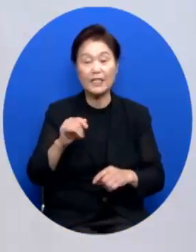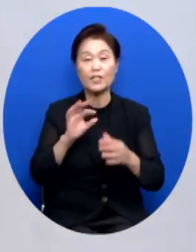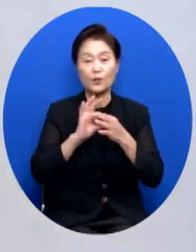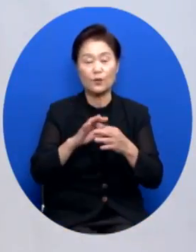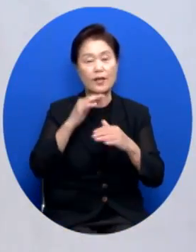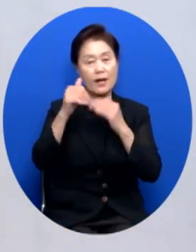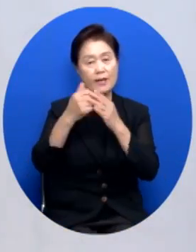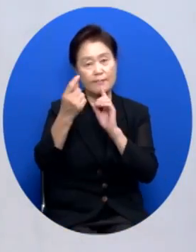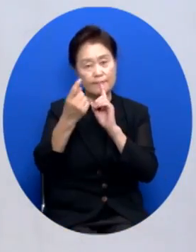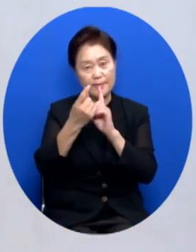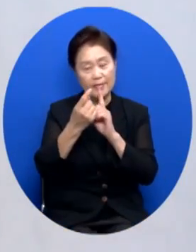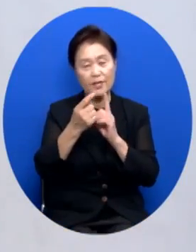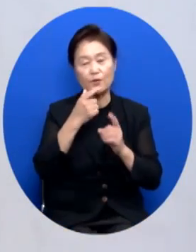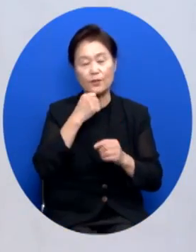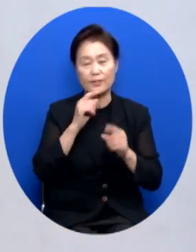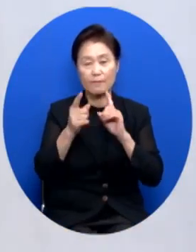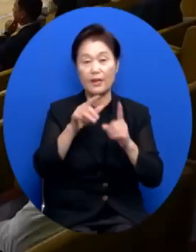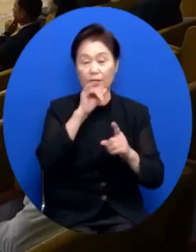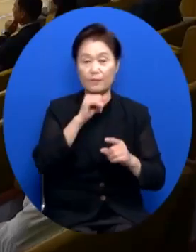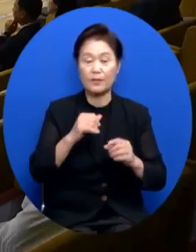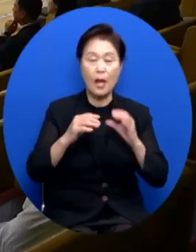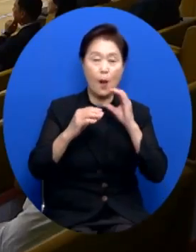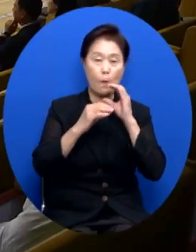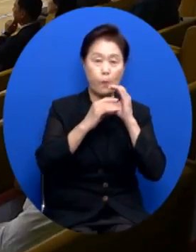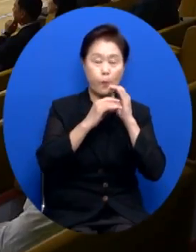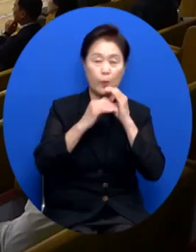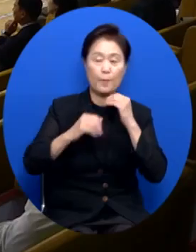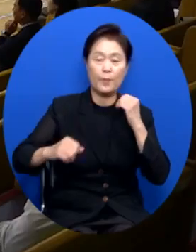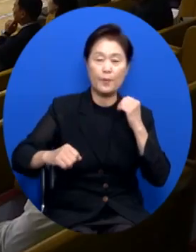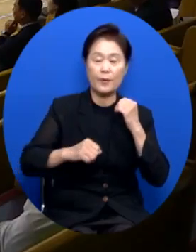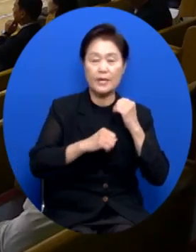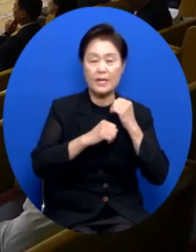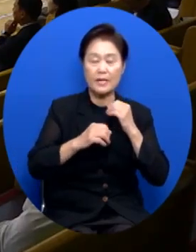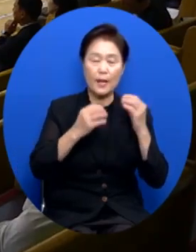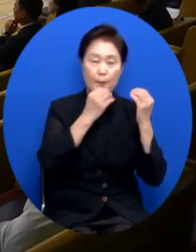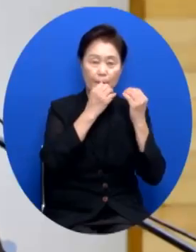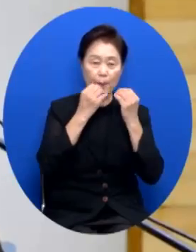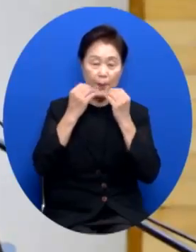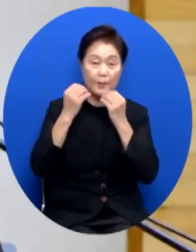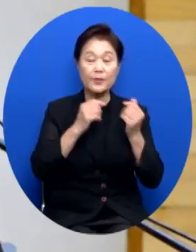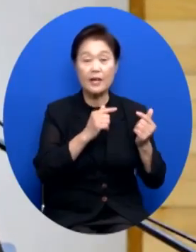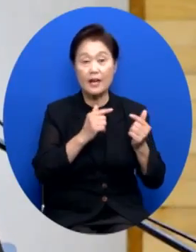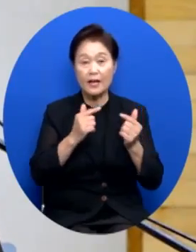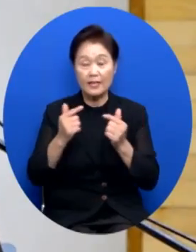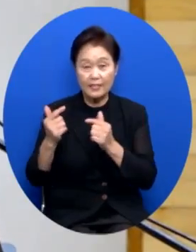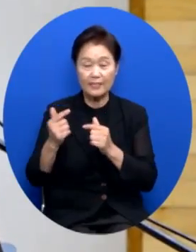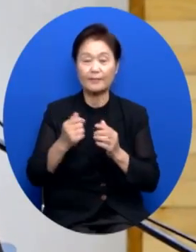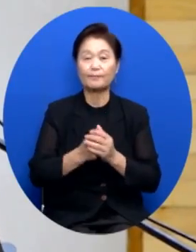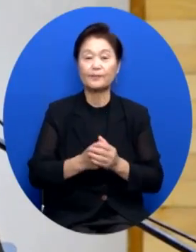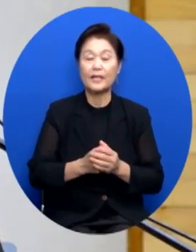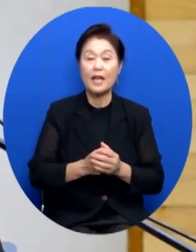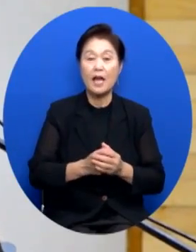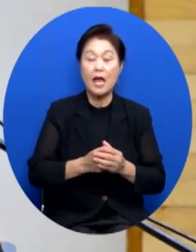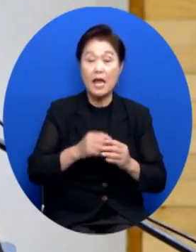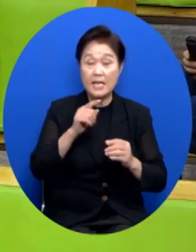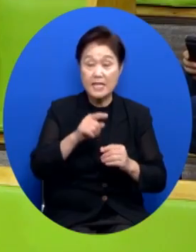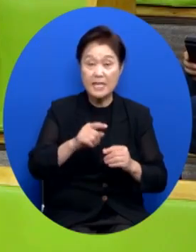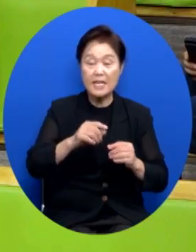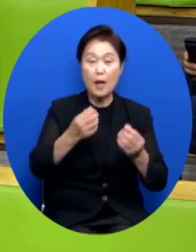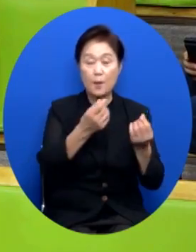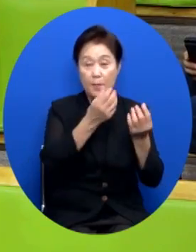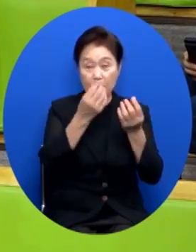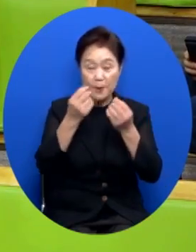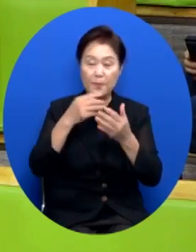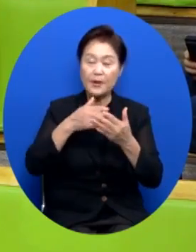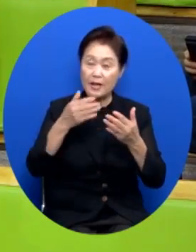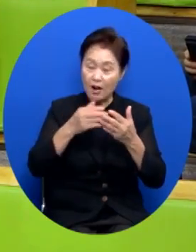전했습니다. 이어 색소폰과 기타, 하모니카 연주 등의 공연을 비롯해 샌드아트, 반딧불이 그리기